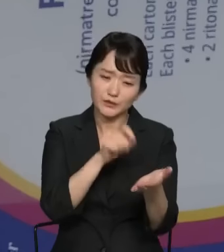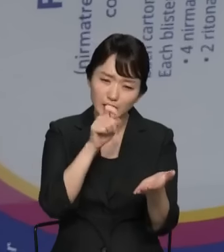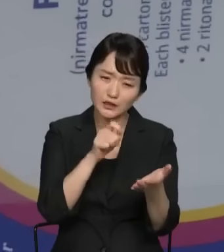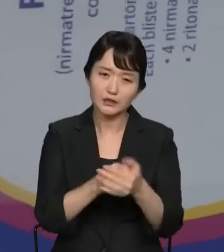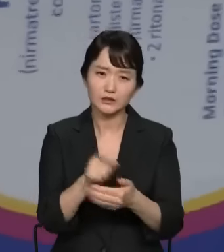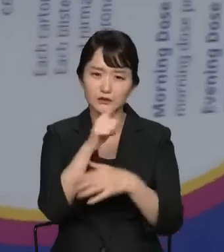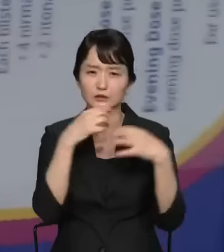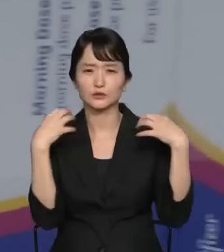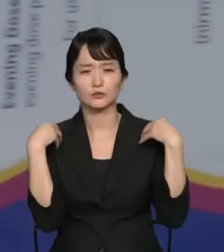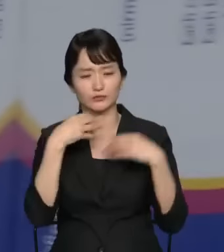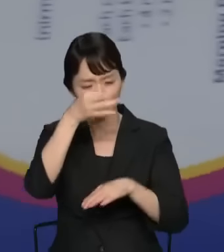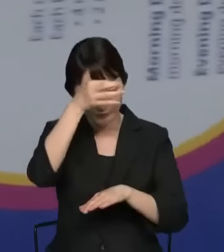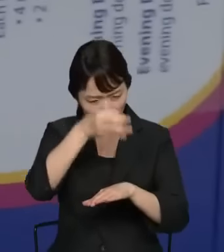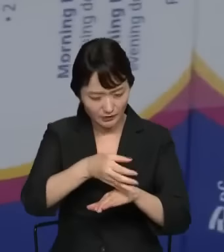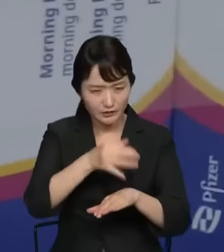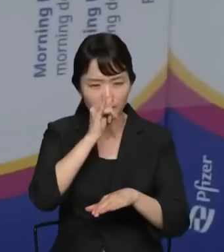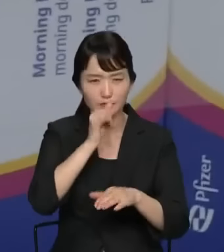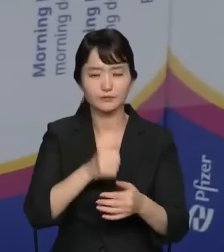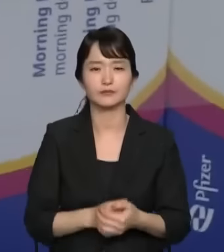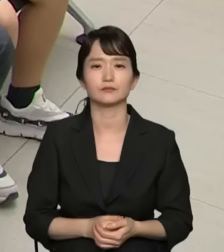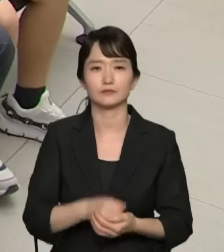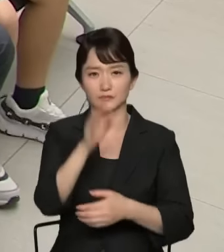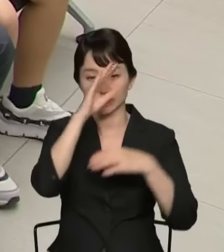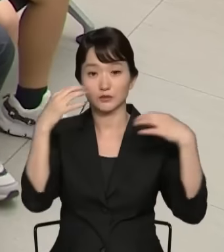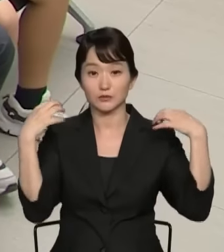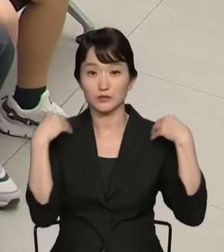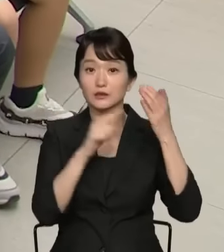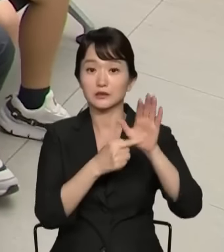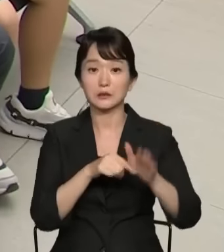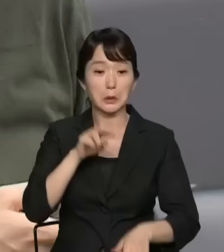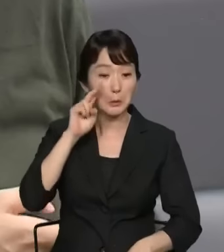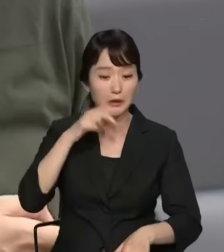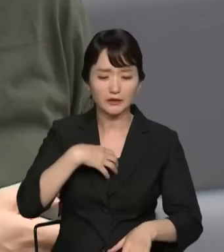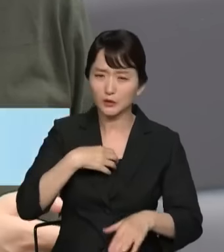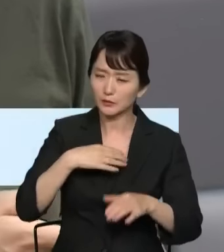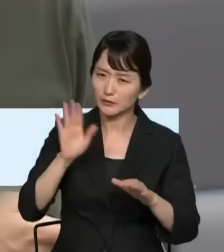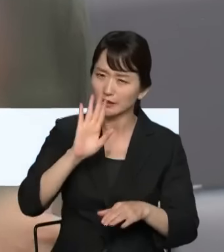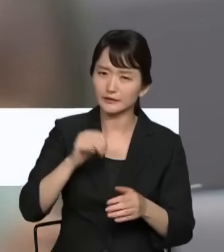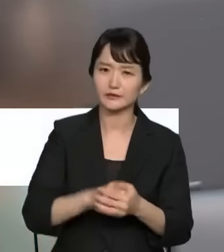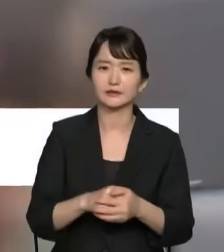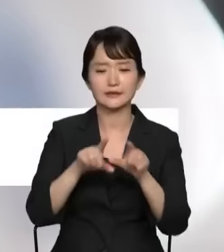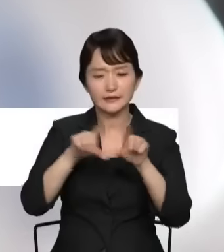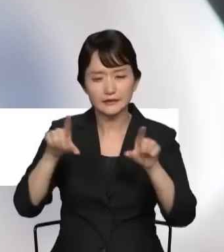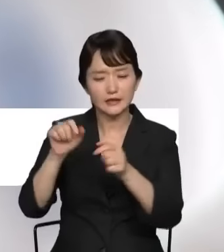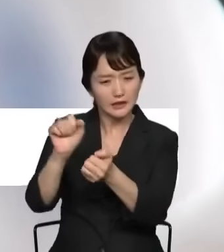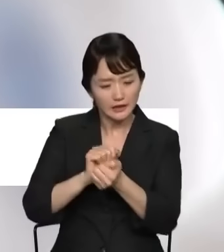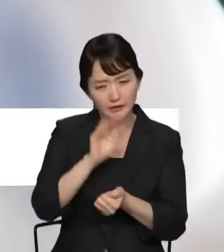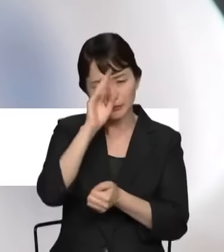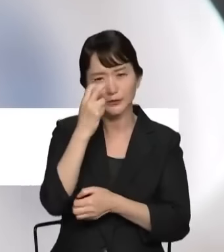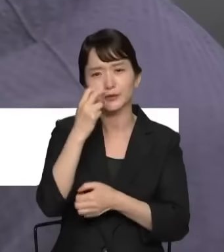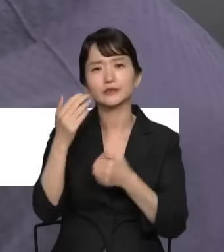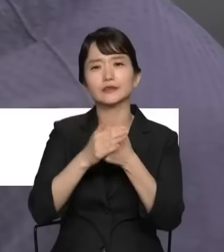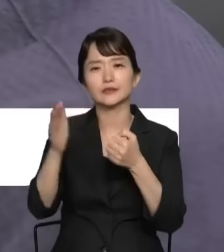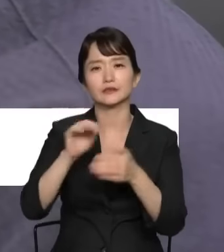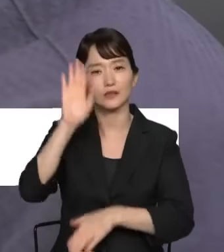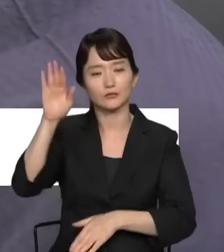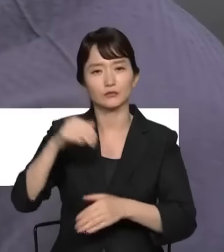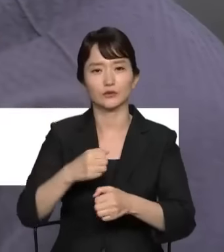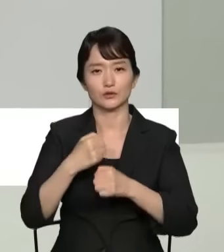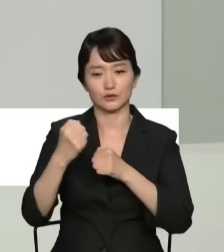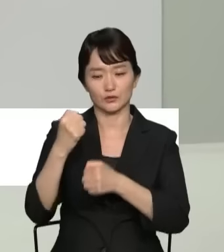사과까지 한 상태입니다 하지만 질병청장 상황이 아닌 일상 감염병으로 관리되는만큼 앞으로도 방역 수칙을